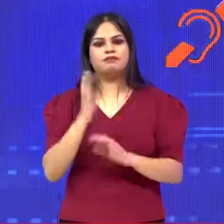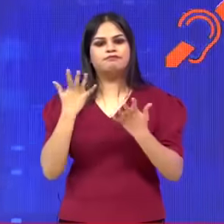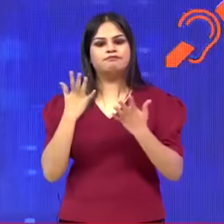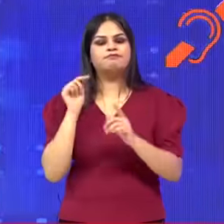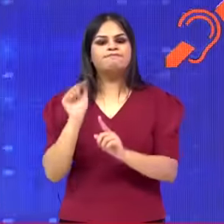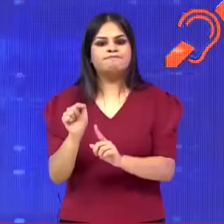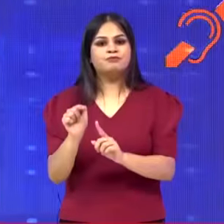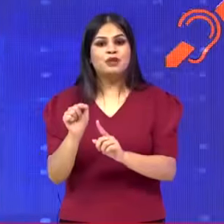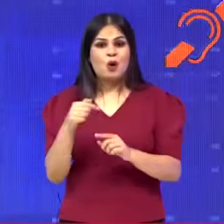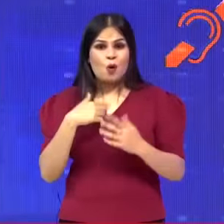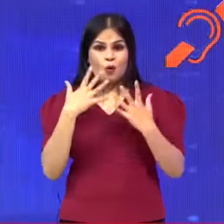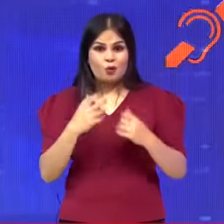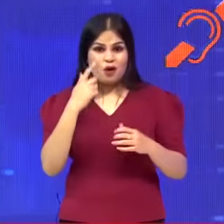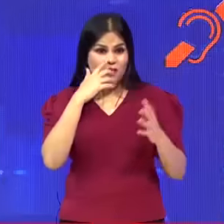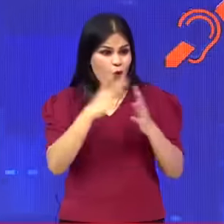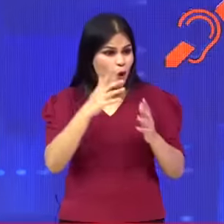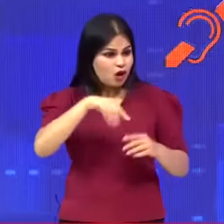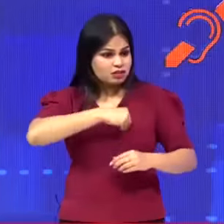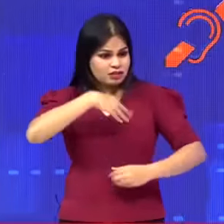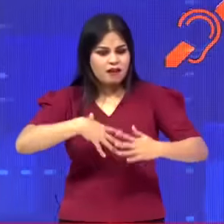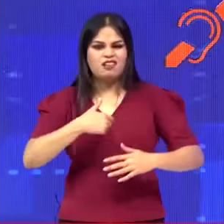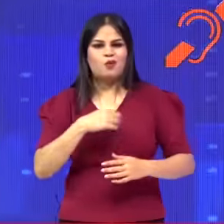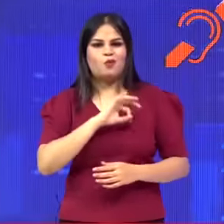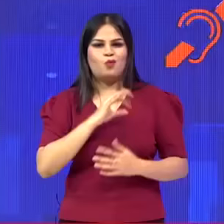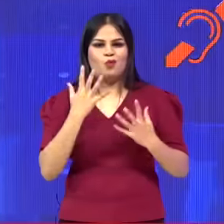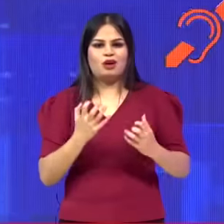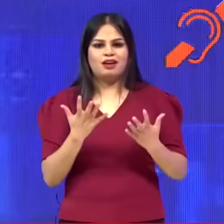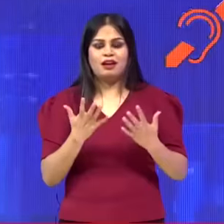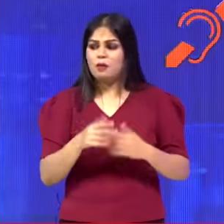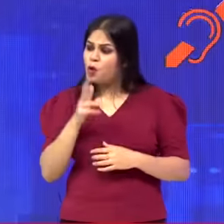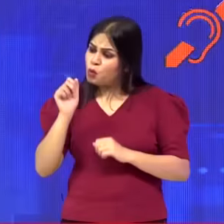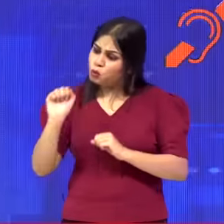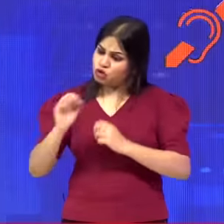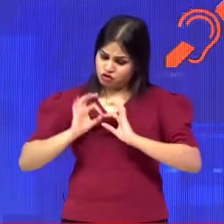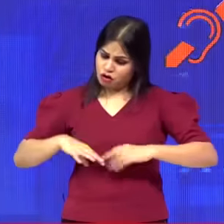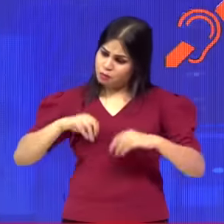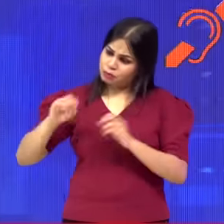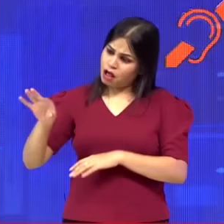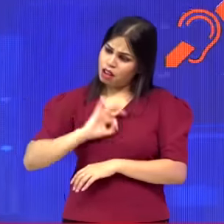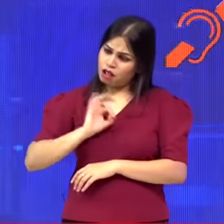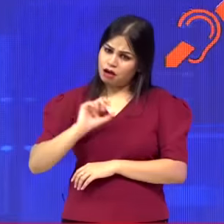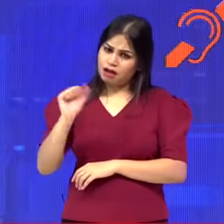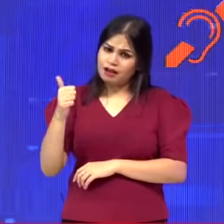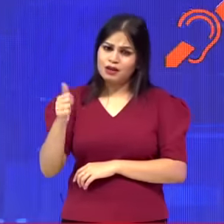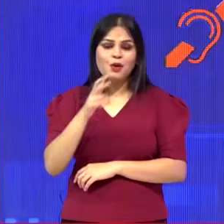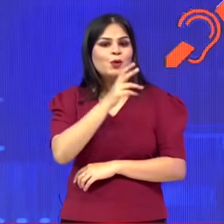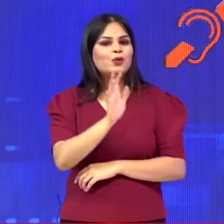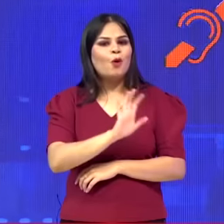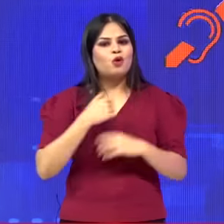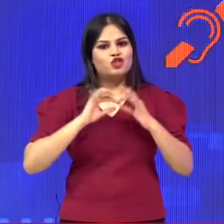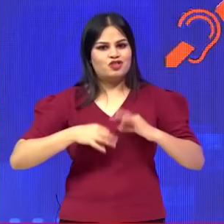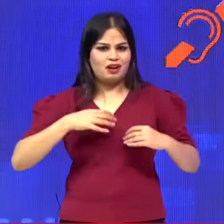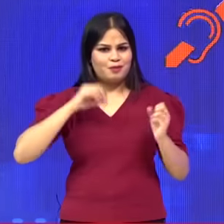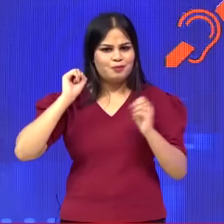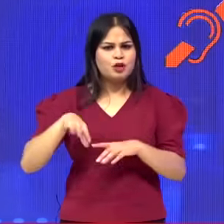डू नॉट वॉन्ट देम टू गो थ्रू दिस ह्यूमिलिएशन। लेकिन अपनी शर्ट उतारना अच्छा लगता है सर? मैं इसलिए शर्ट उतारता हूँ क्योंकि सर मैंने शर्ट